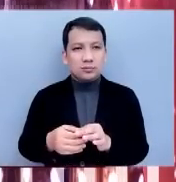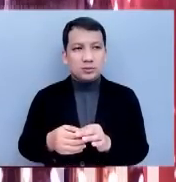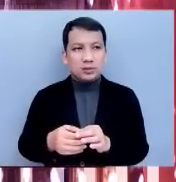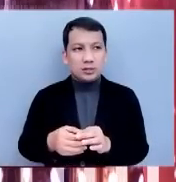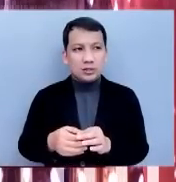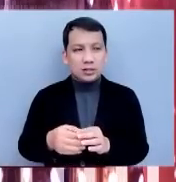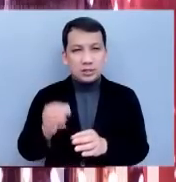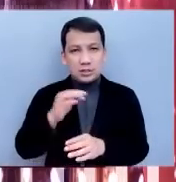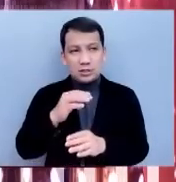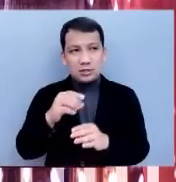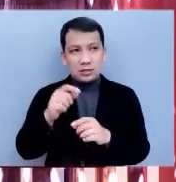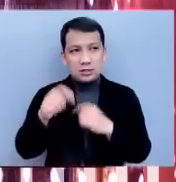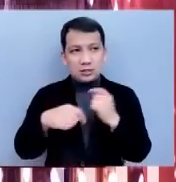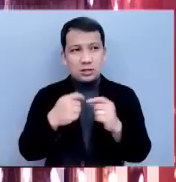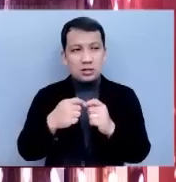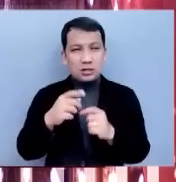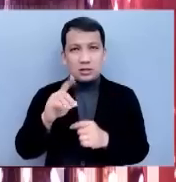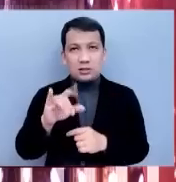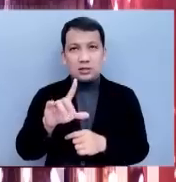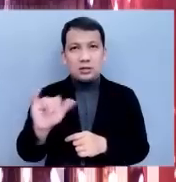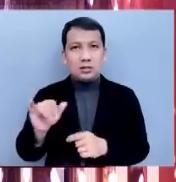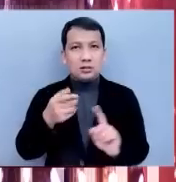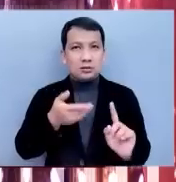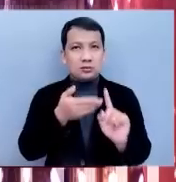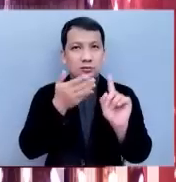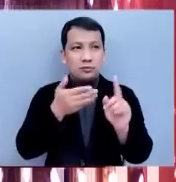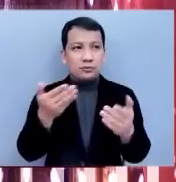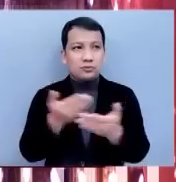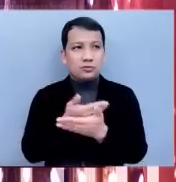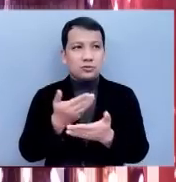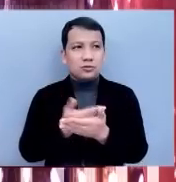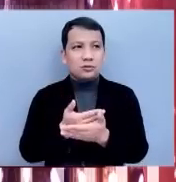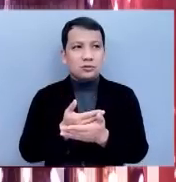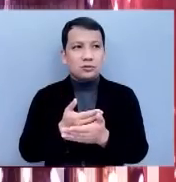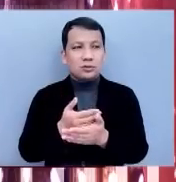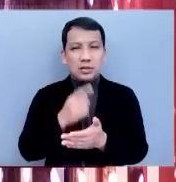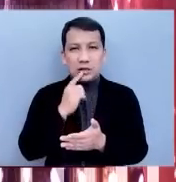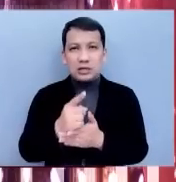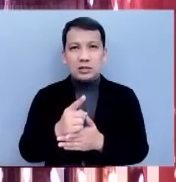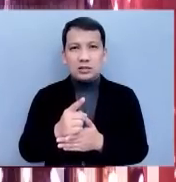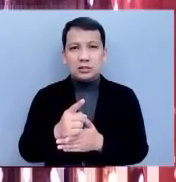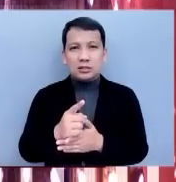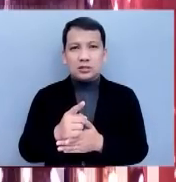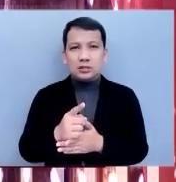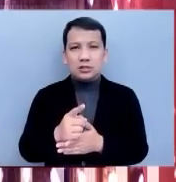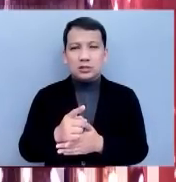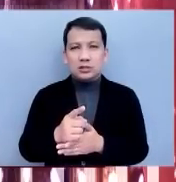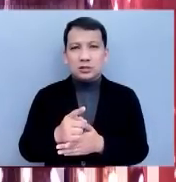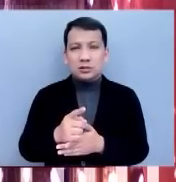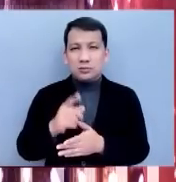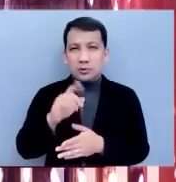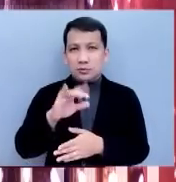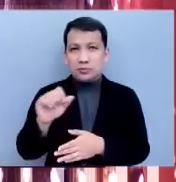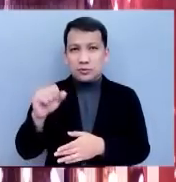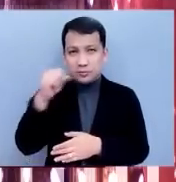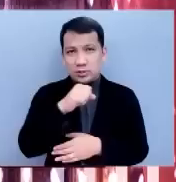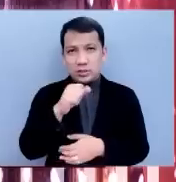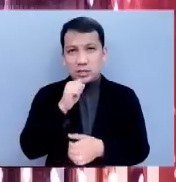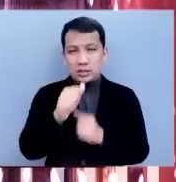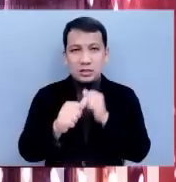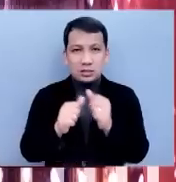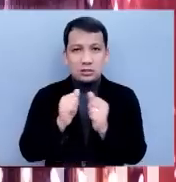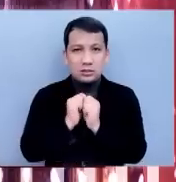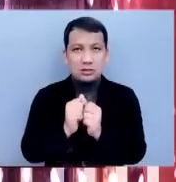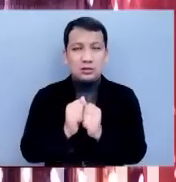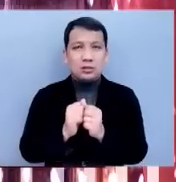of Sadness star Dolly De Leon ang new addition sa season 2 ng 9 Perfect Strangers. Nakakasama niya lang naman dito